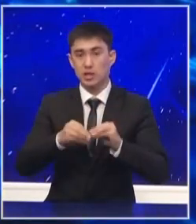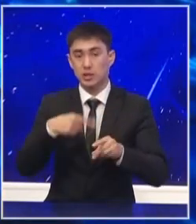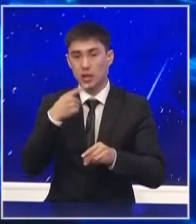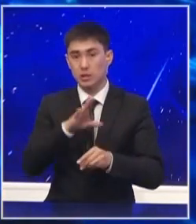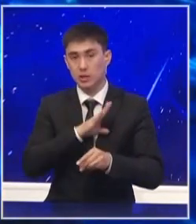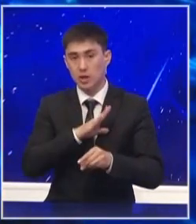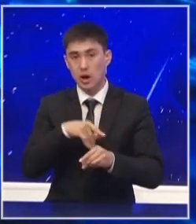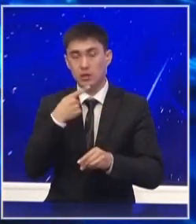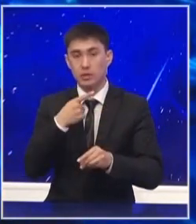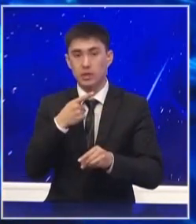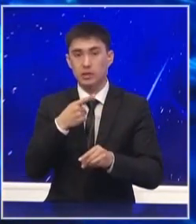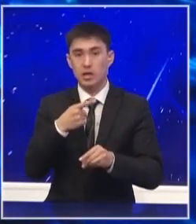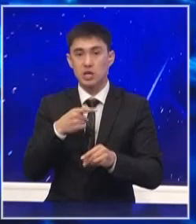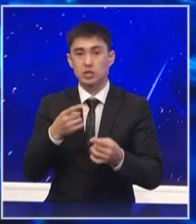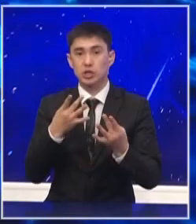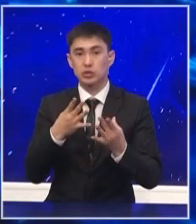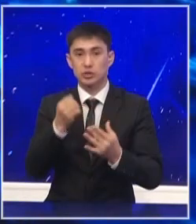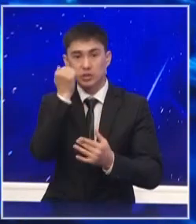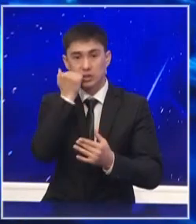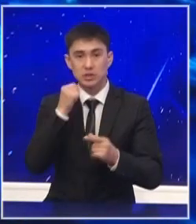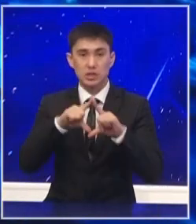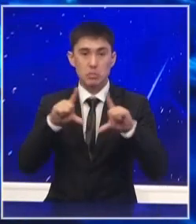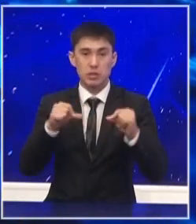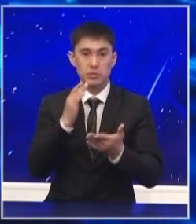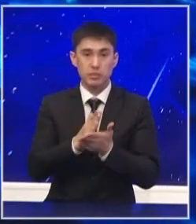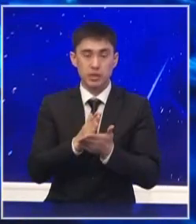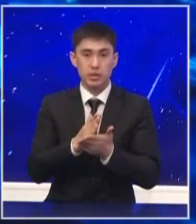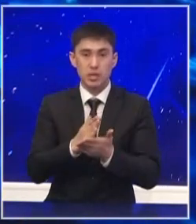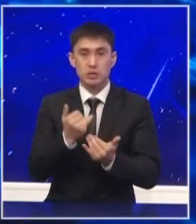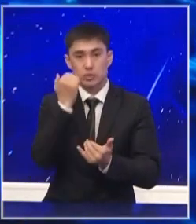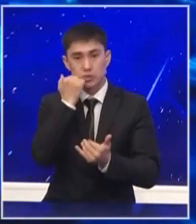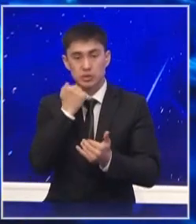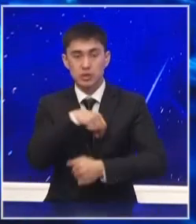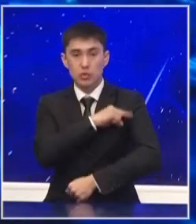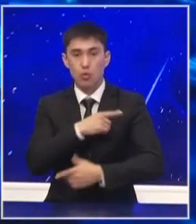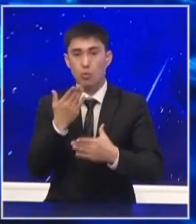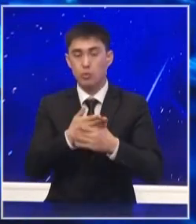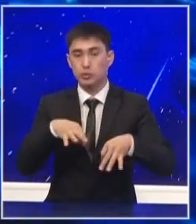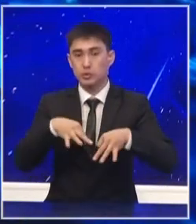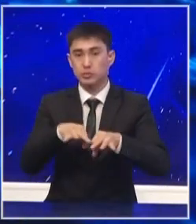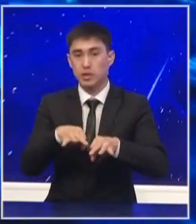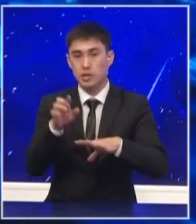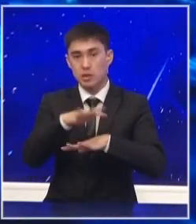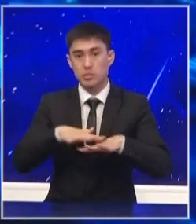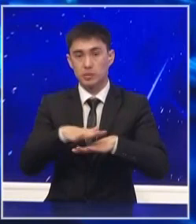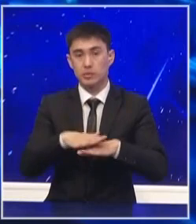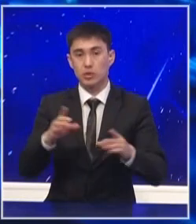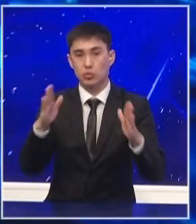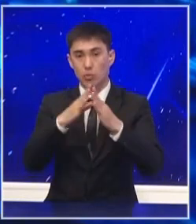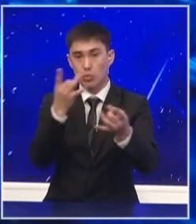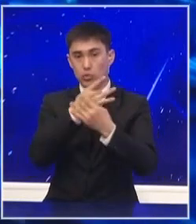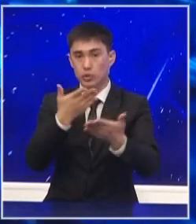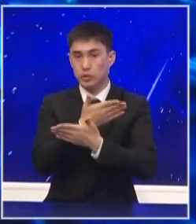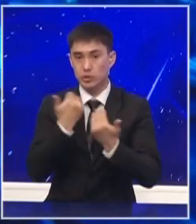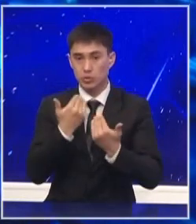мәселелері көтерілді. Атап айтқанда, жай-күйі сын көтермейтін мектептер, тозығы жеткен жедел жәрдем көлігі, елді мекендердегі мәдениет ошағының